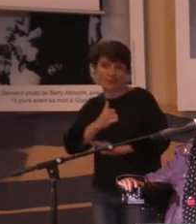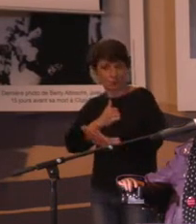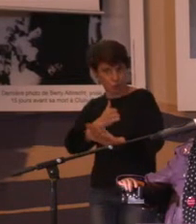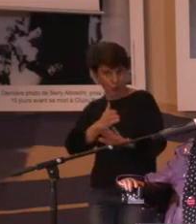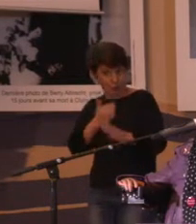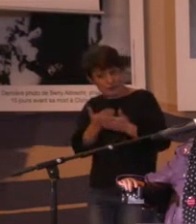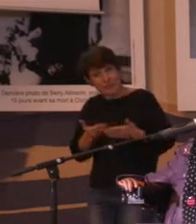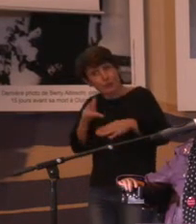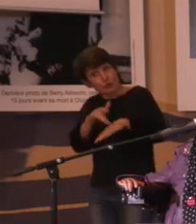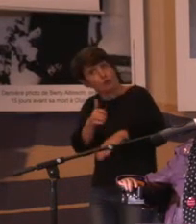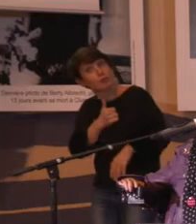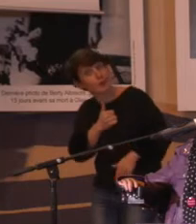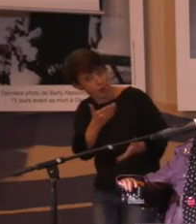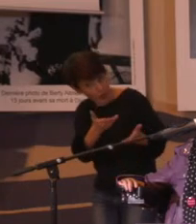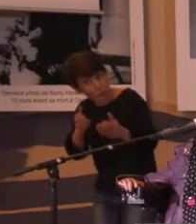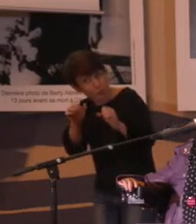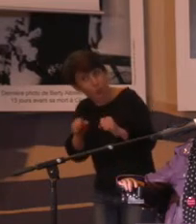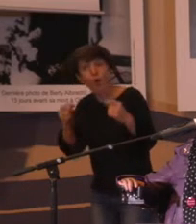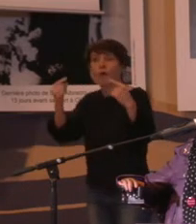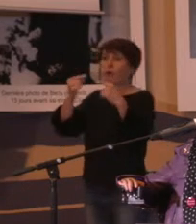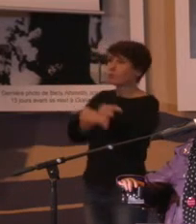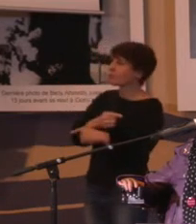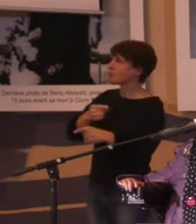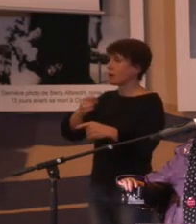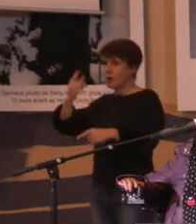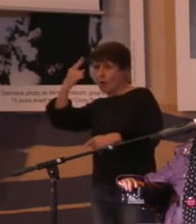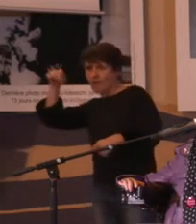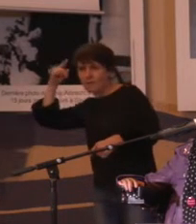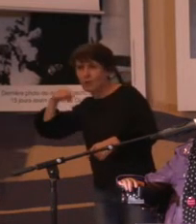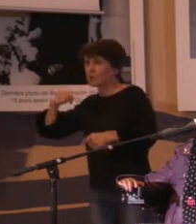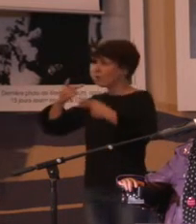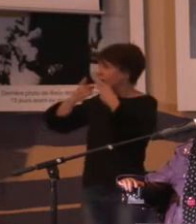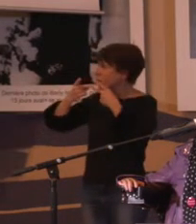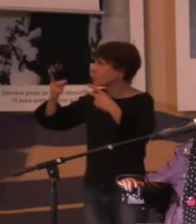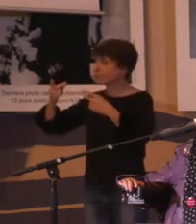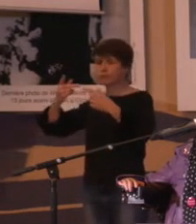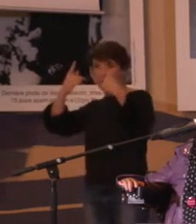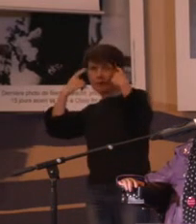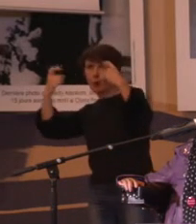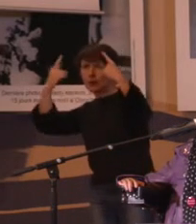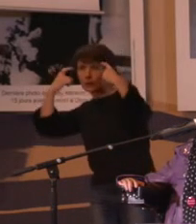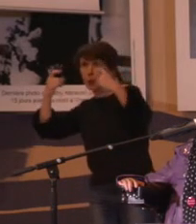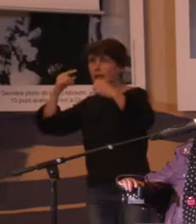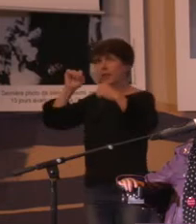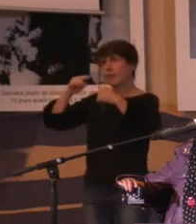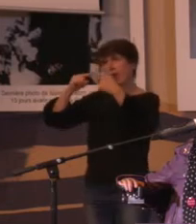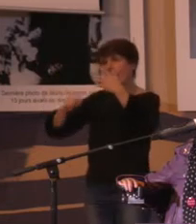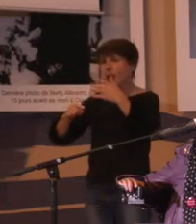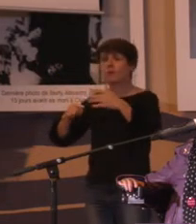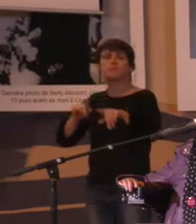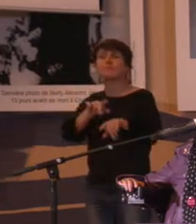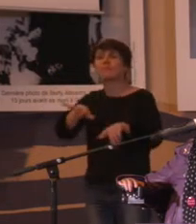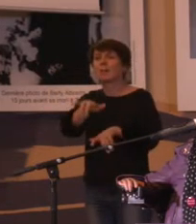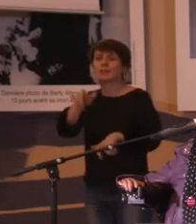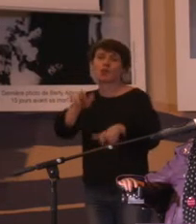circonstancié. Tandis que la parole injonctive de portée universelle, voyez, hein, qui dit ce qu'il faut faire, en fait, hein, est portée